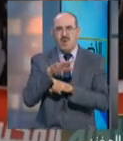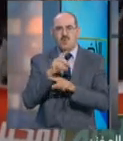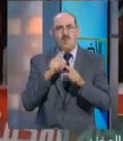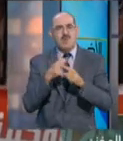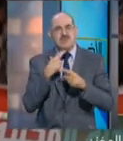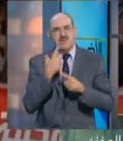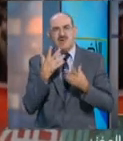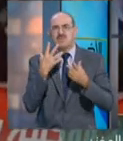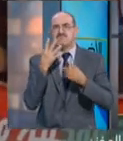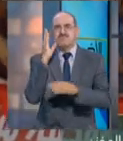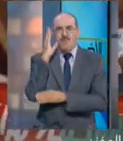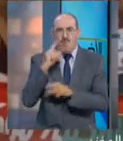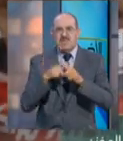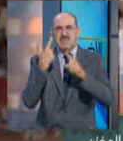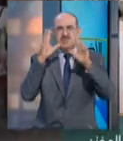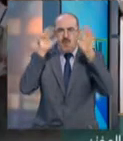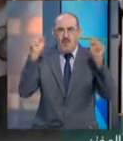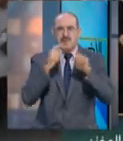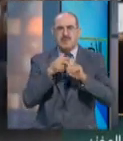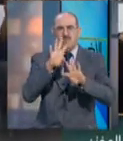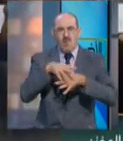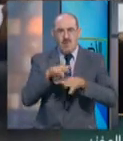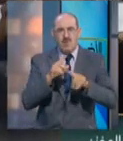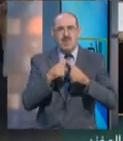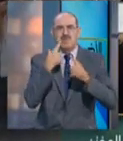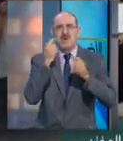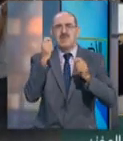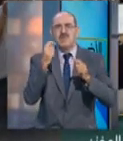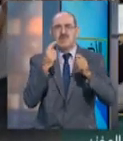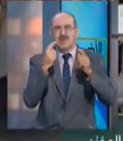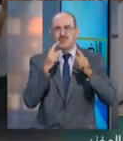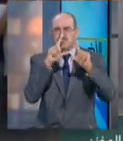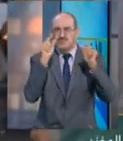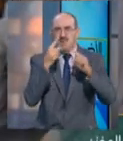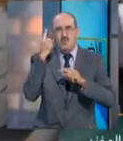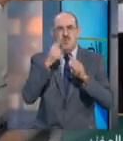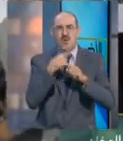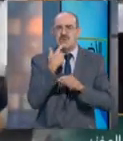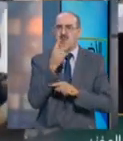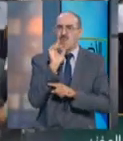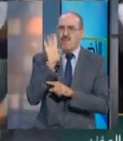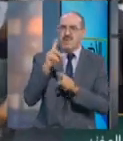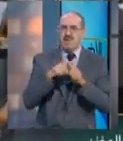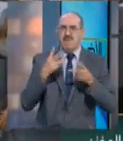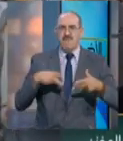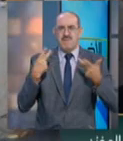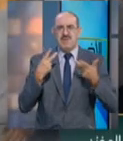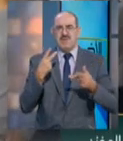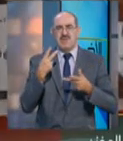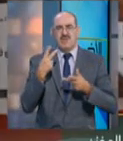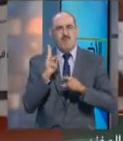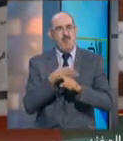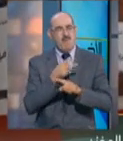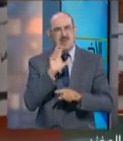وقفات احتجاجية ومسيرات دعت إليها تنظيمات مغربية للتنديد بتدهور الأوضاع الاجتماعية